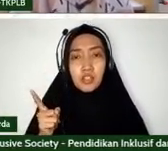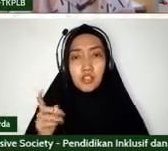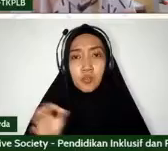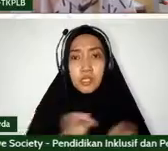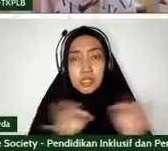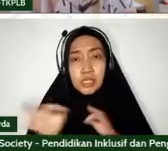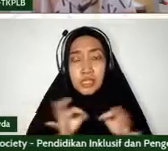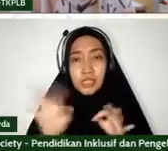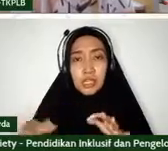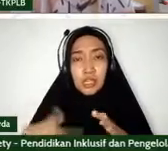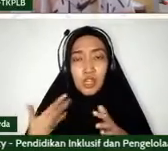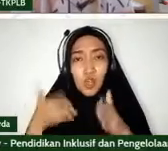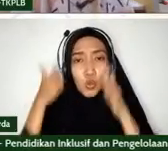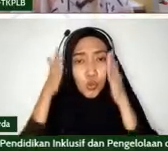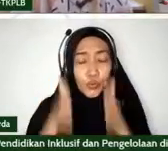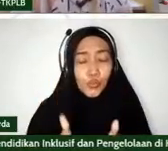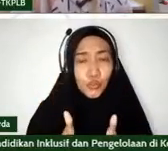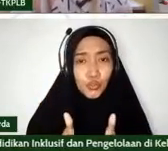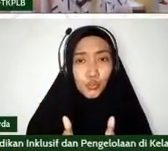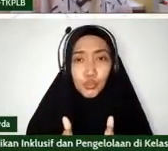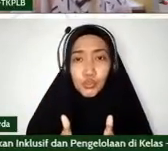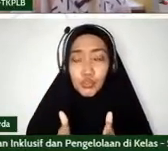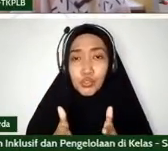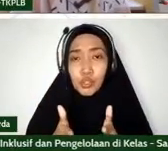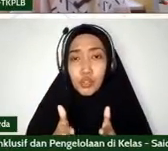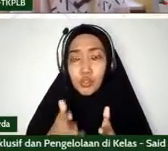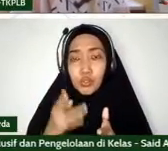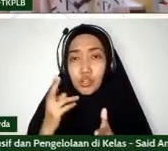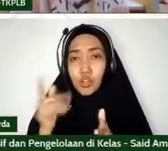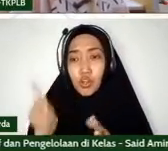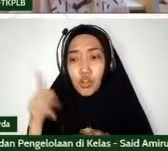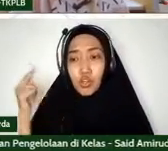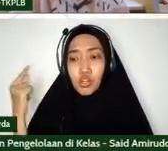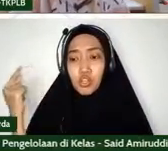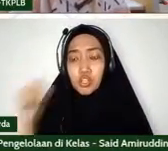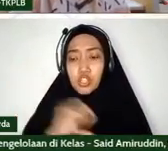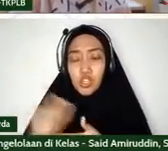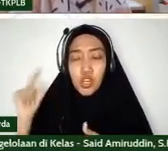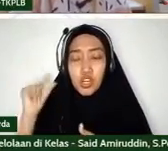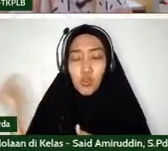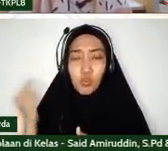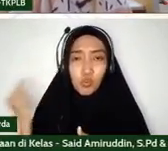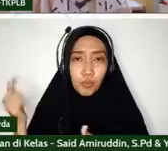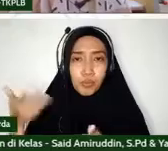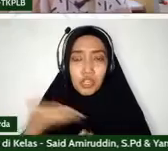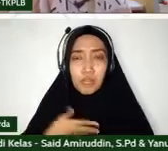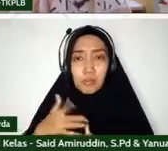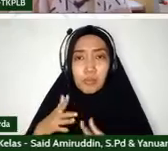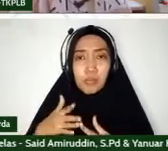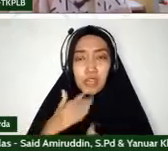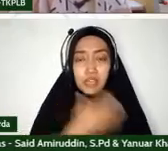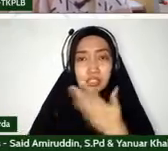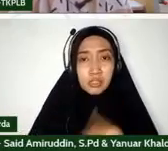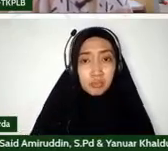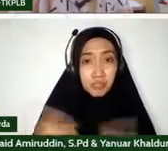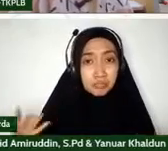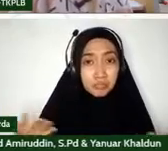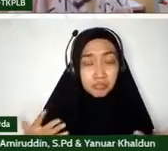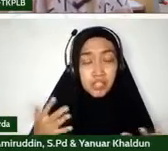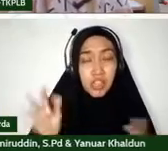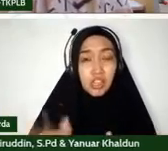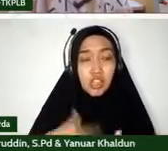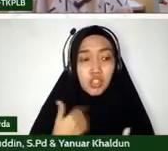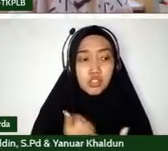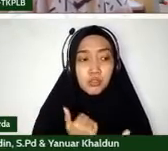fasilitas atau sarana khusus gitu ya ketika sekolah umum ingin menerima ABK? Ataukah memang sebenarnya kan